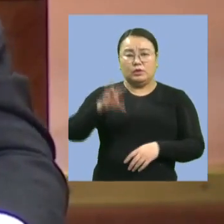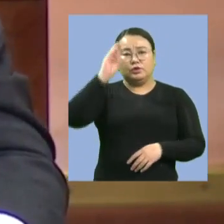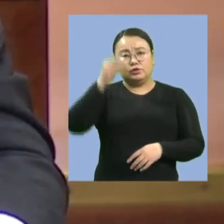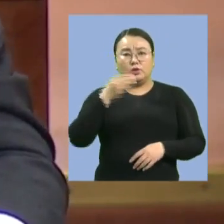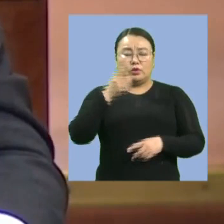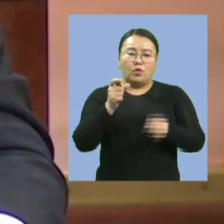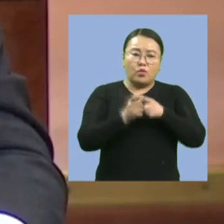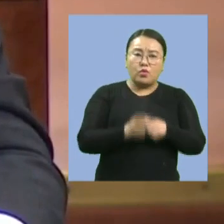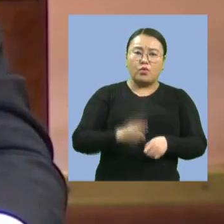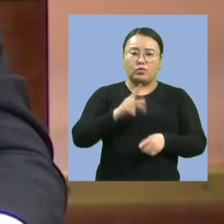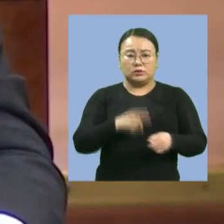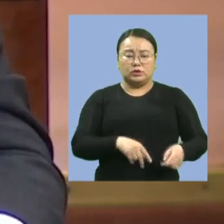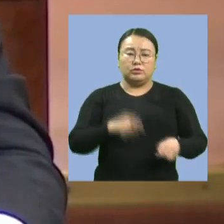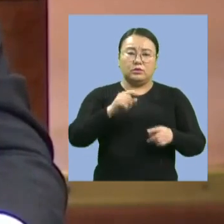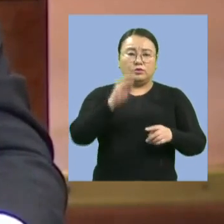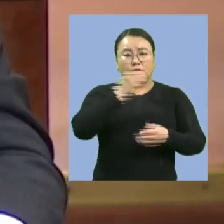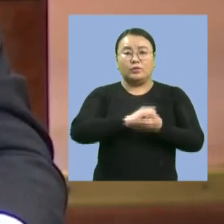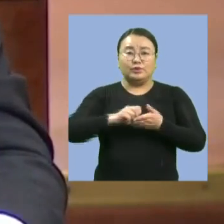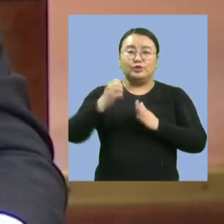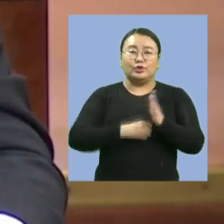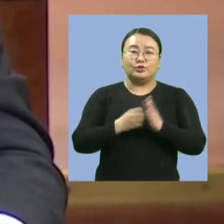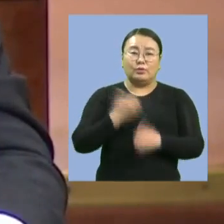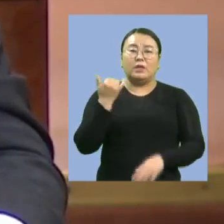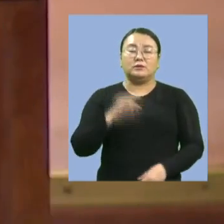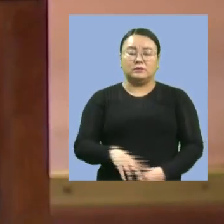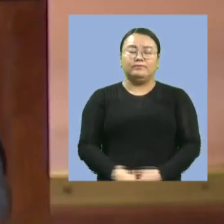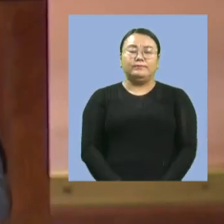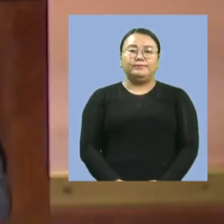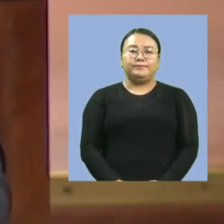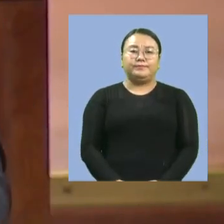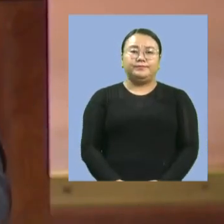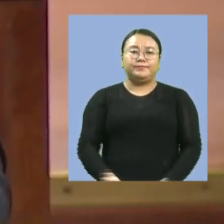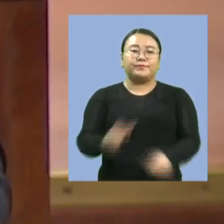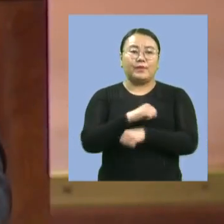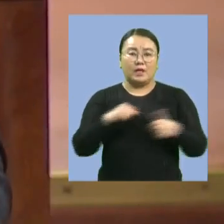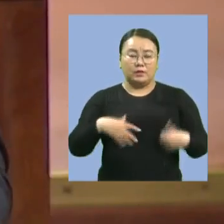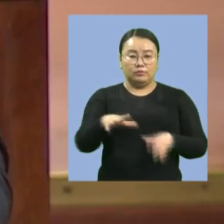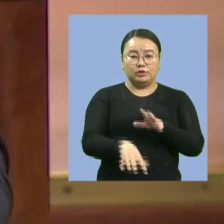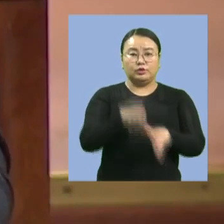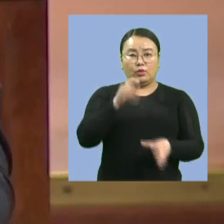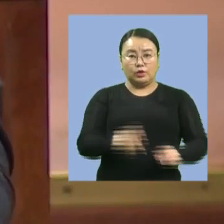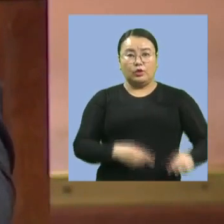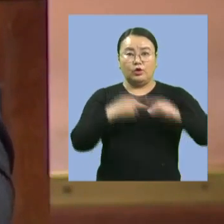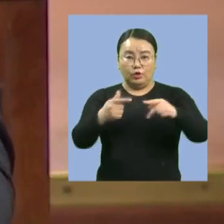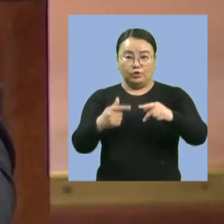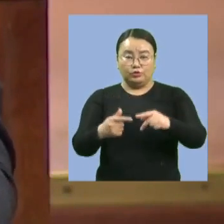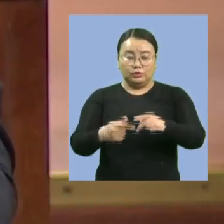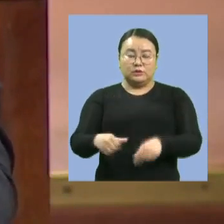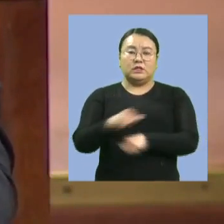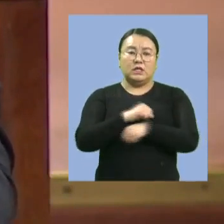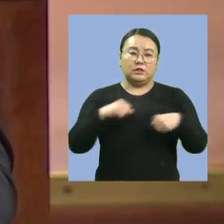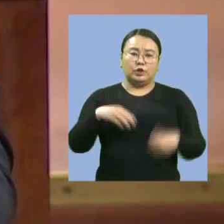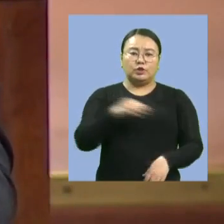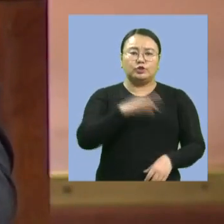бид нар бусдаг тодорхой нэг үг хүсгээр заах ёстой байсан юм шүү. Үндсэндээ бид нар энэ ард иргэдээр сонгуулийн тогтолцоог өөрчилж,